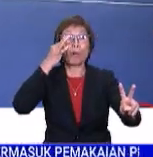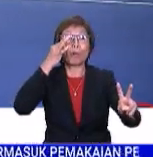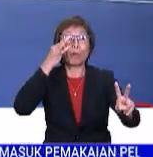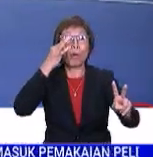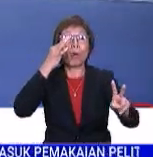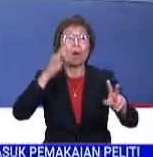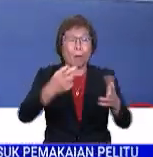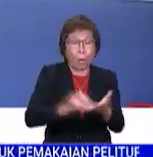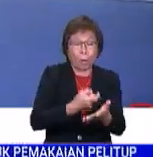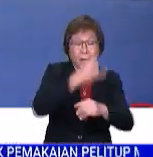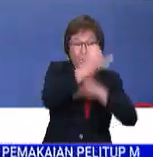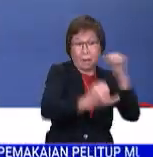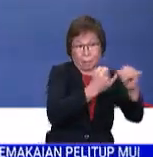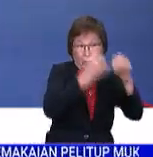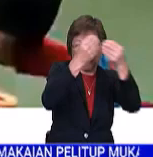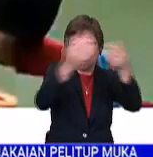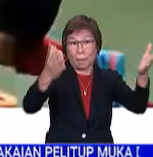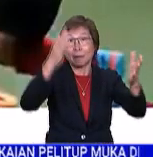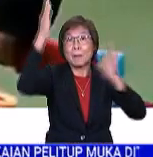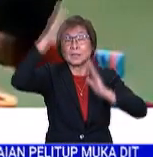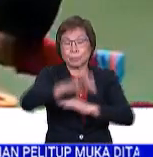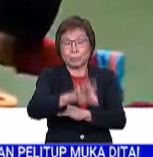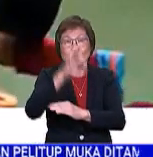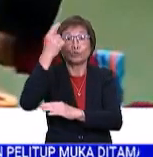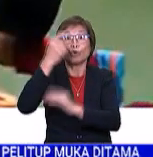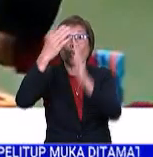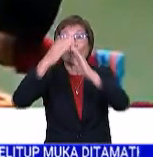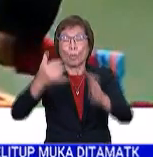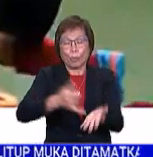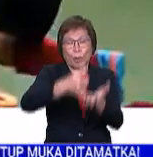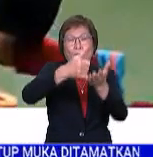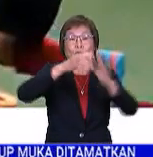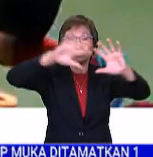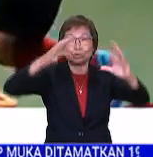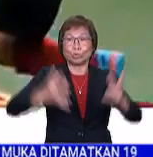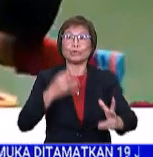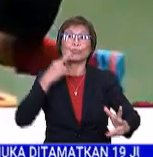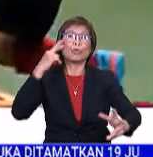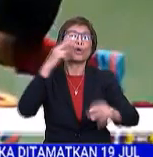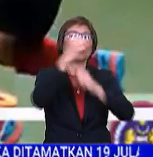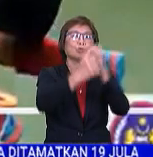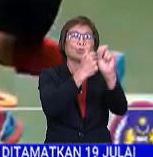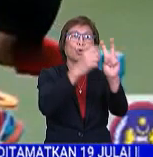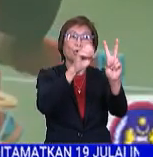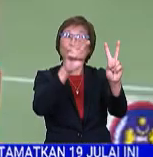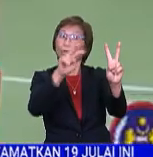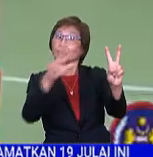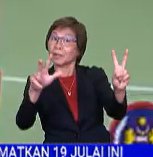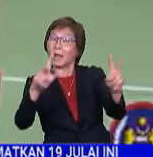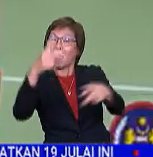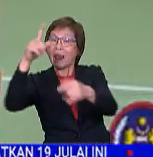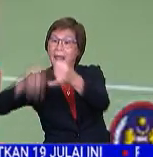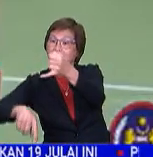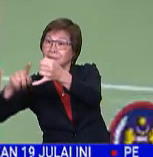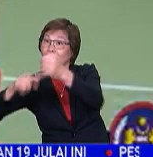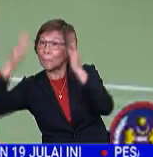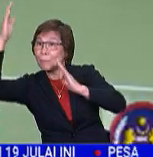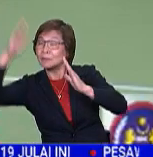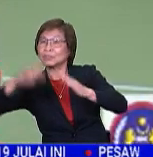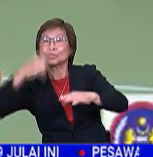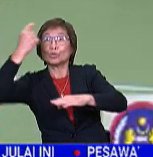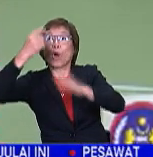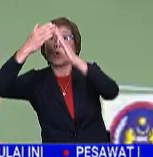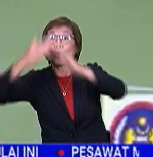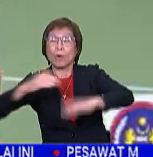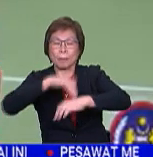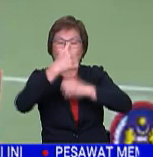Antarabangsa mengumumkan Malaysia dipilih sebagai tuan rumah Piala Dunia Remaja 2023. Kali terakhir Malaysia menjadi tuan rumah